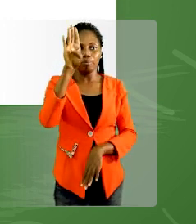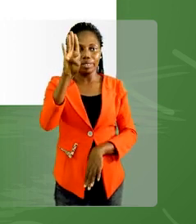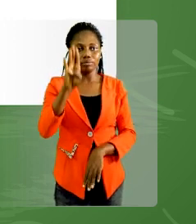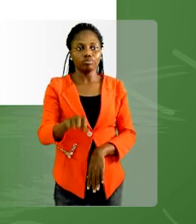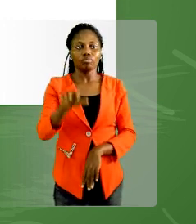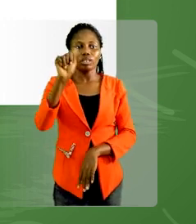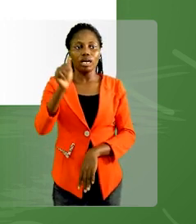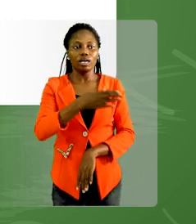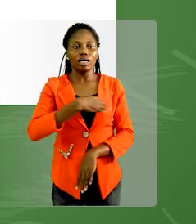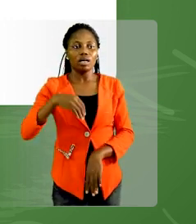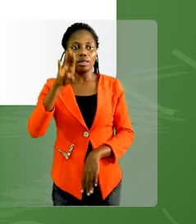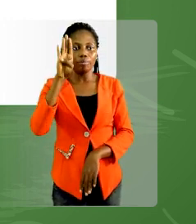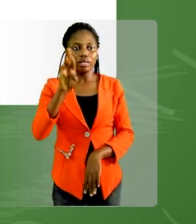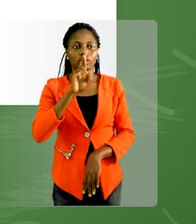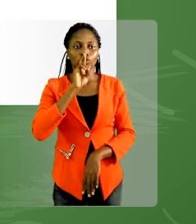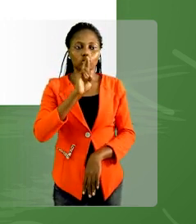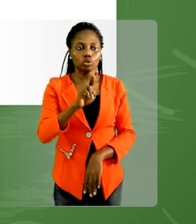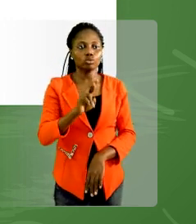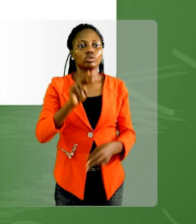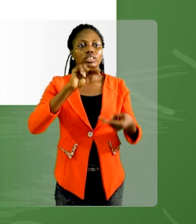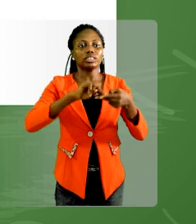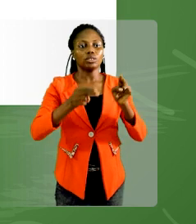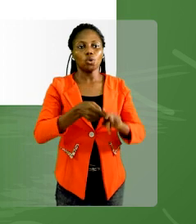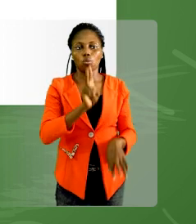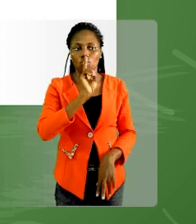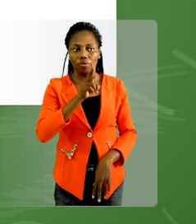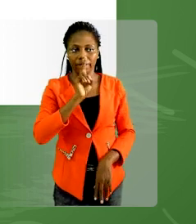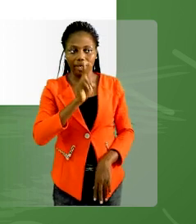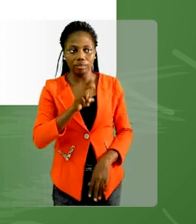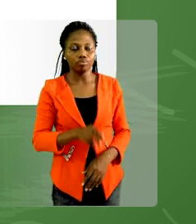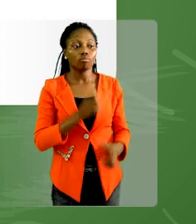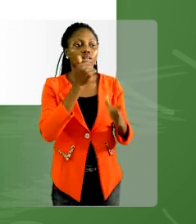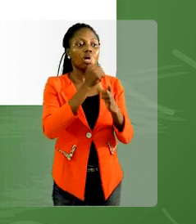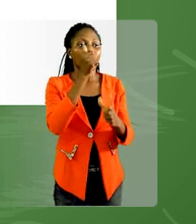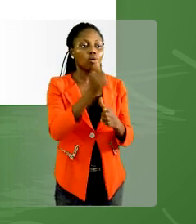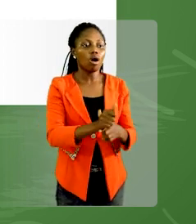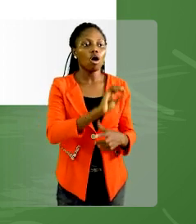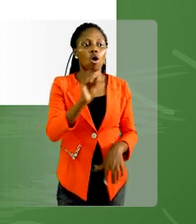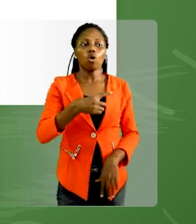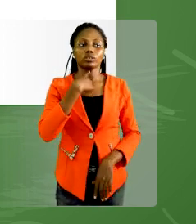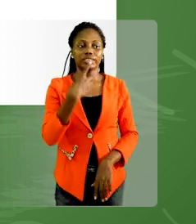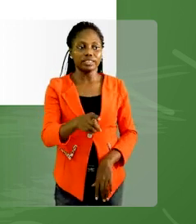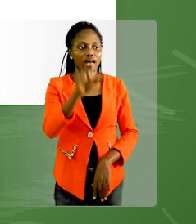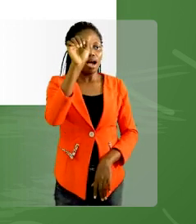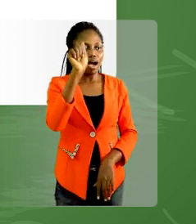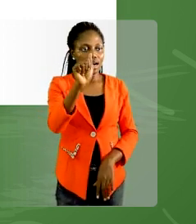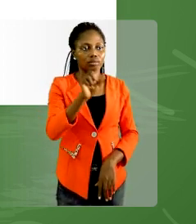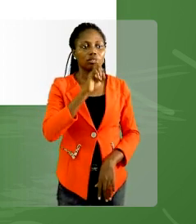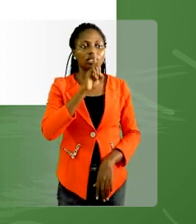réels. Dans ces conditions, on dit que A est le coefficient directeur de la droite